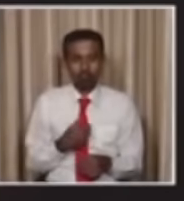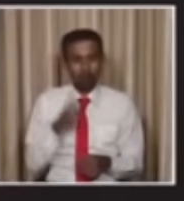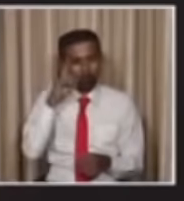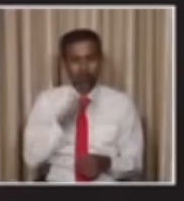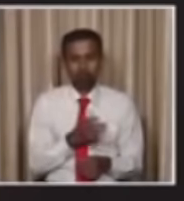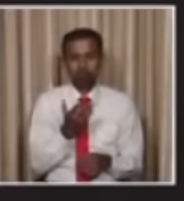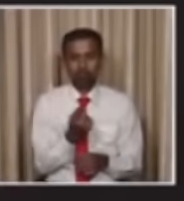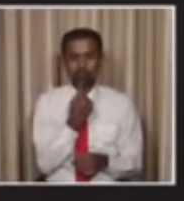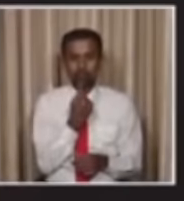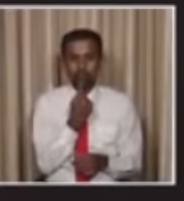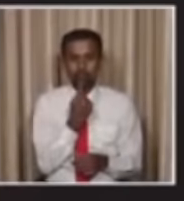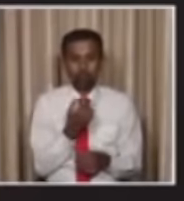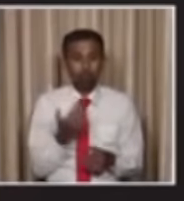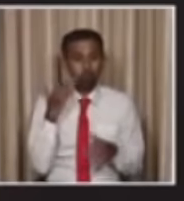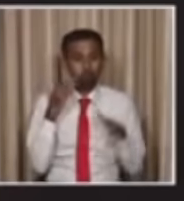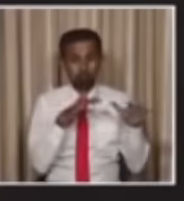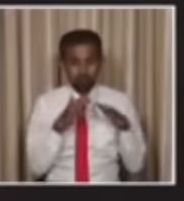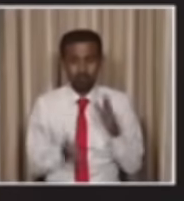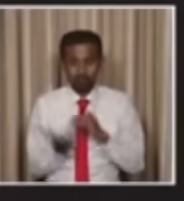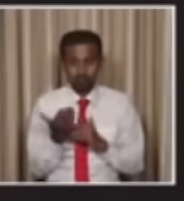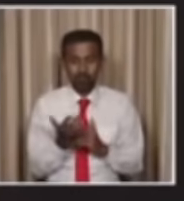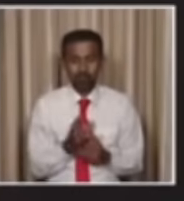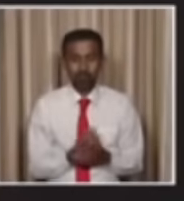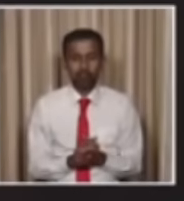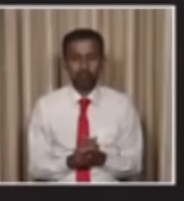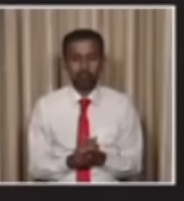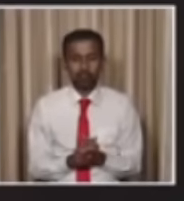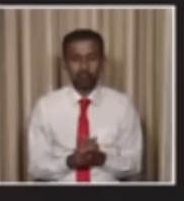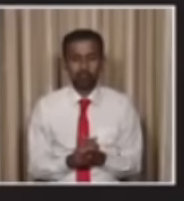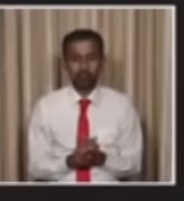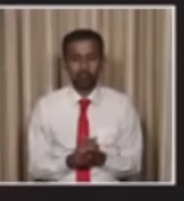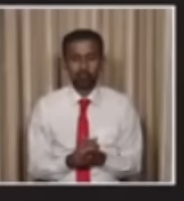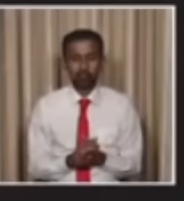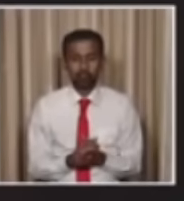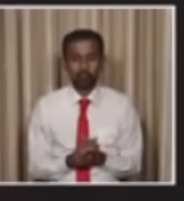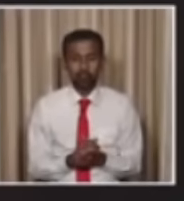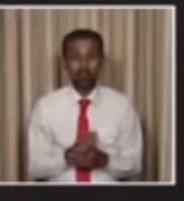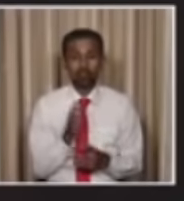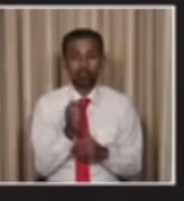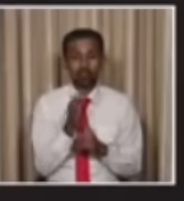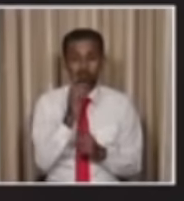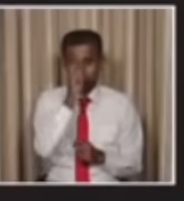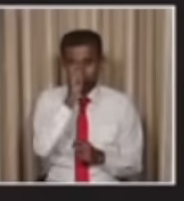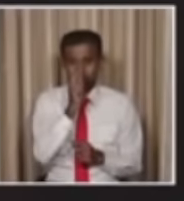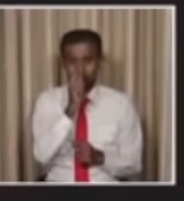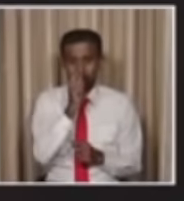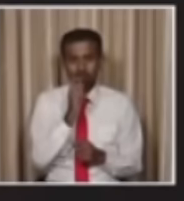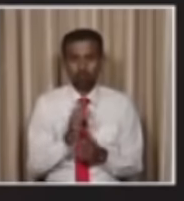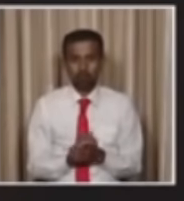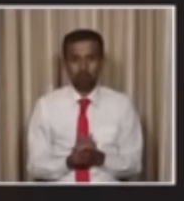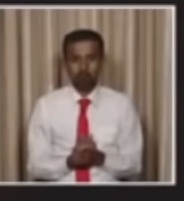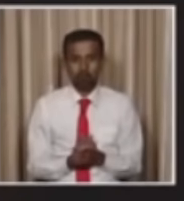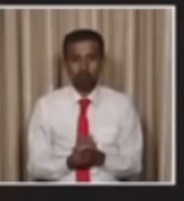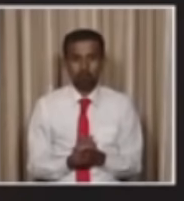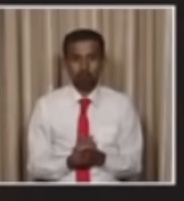දැන් තමුන්නාසෙ ලොකු සෙනඟක් එක්ක යනවා කියලත් අපි දන්නවා. එතකොට දැන් ජනාධිපතිතුමා